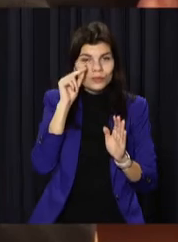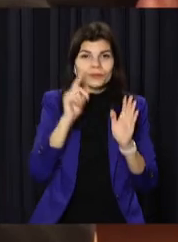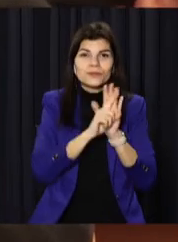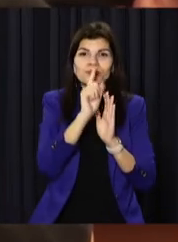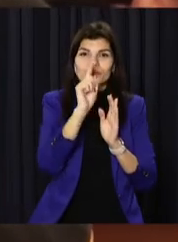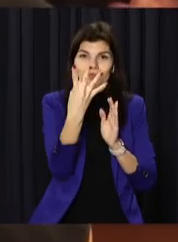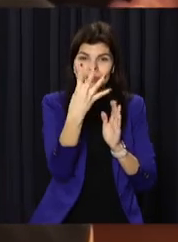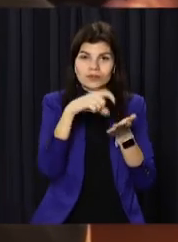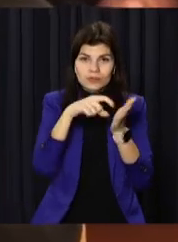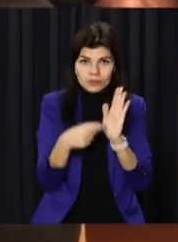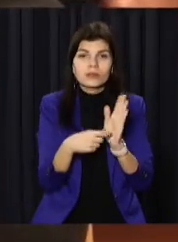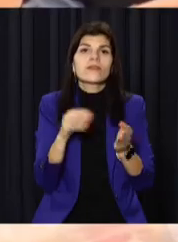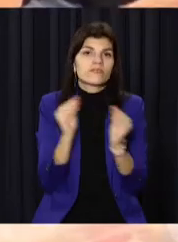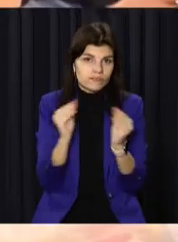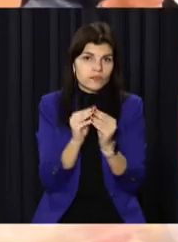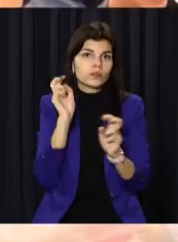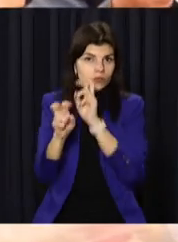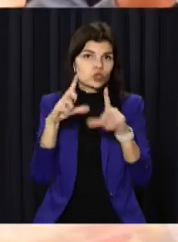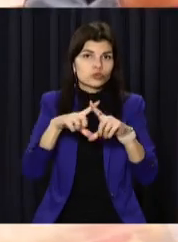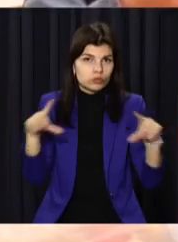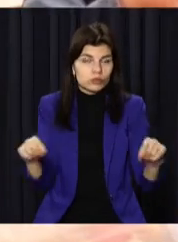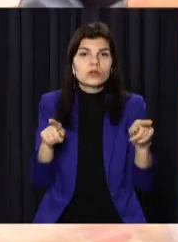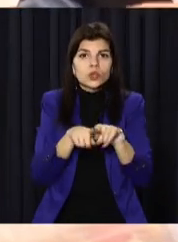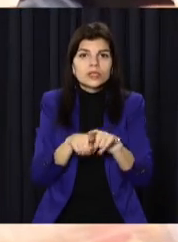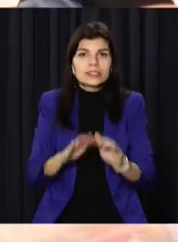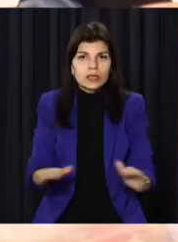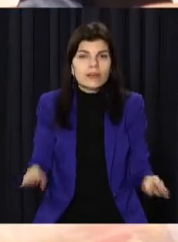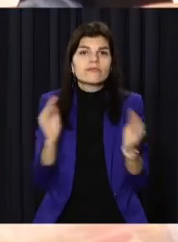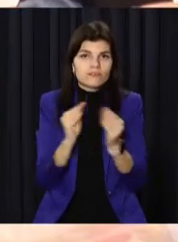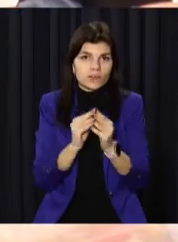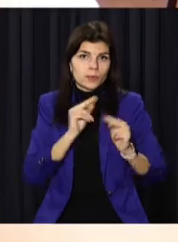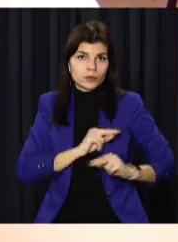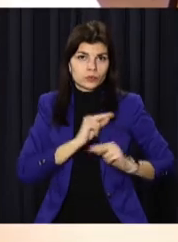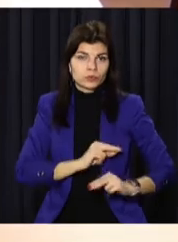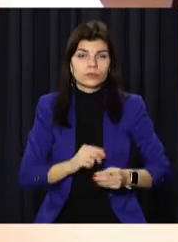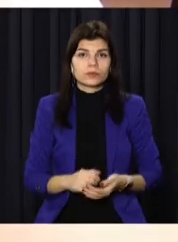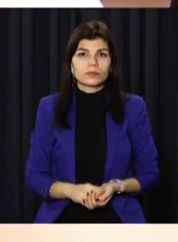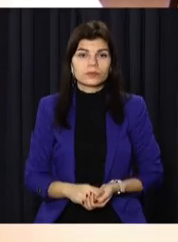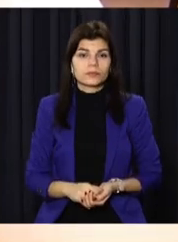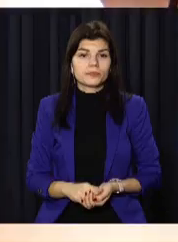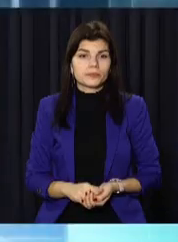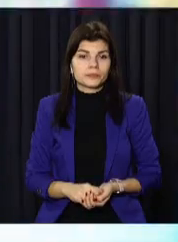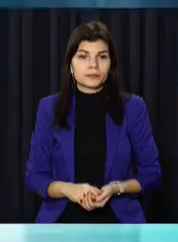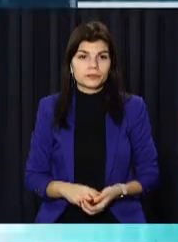звичайному режимі. Так само працюватимуть і заклади дошкільної освіти.